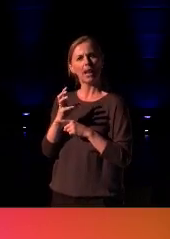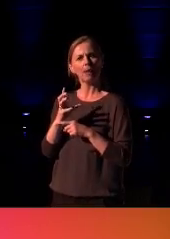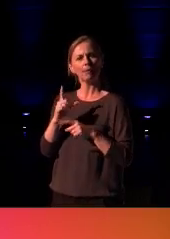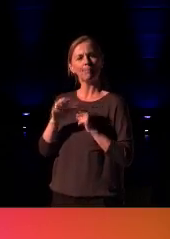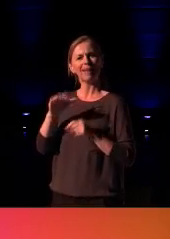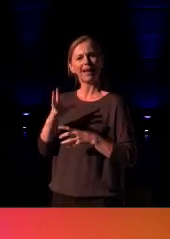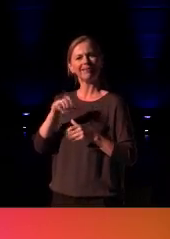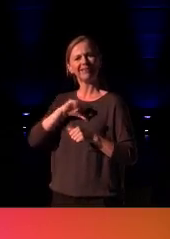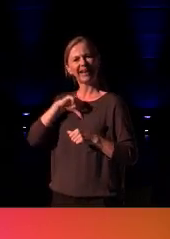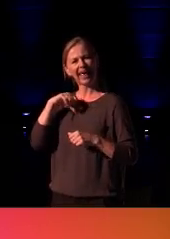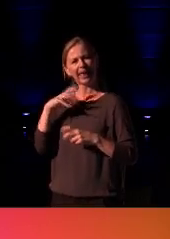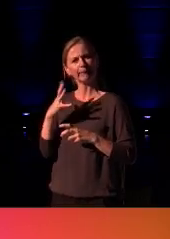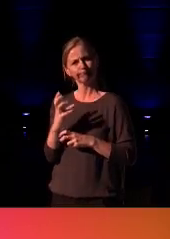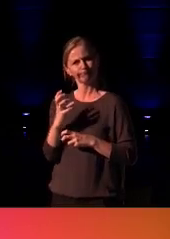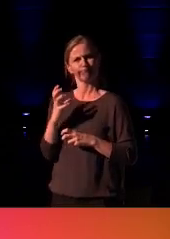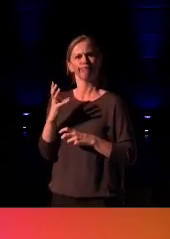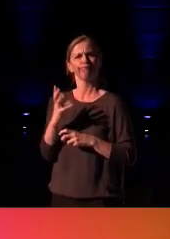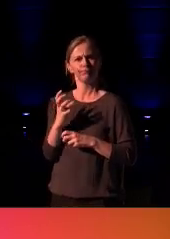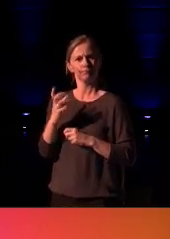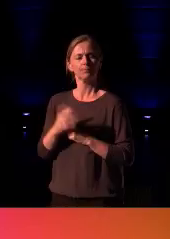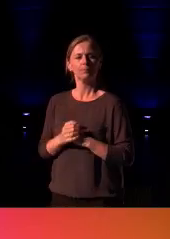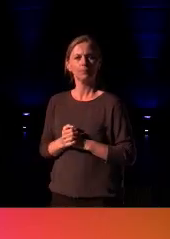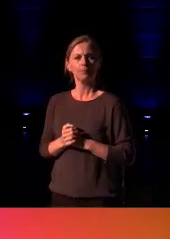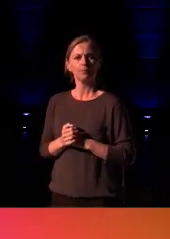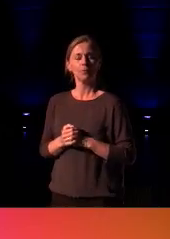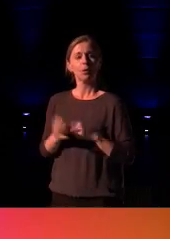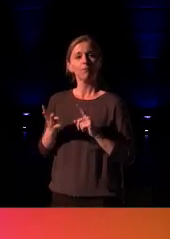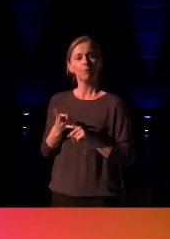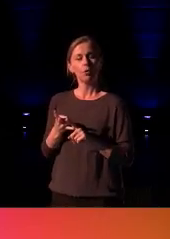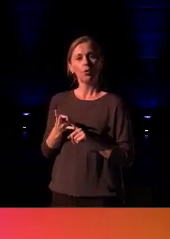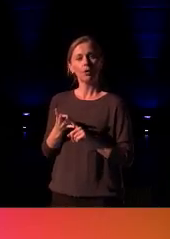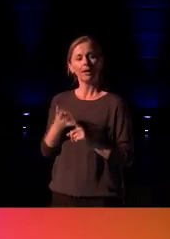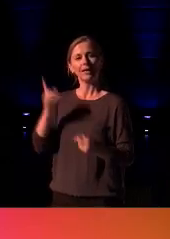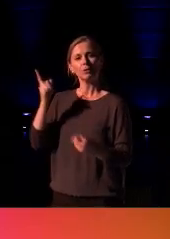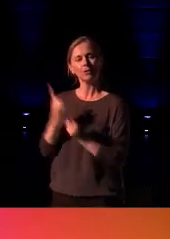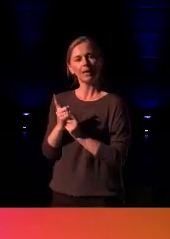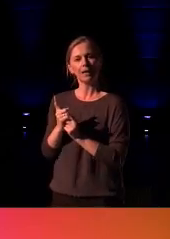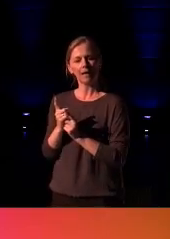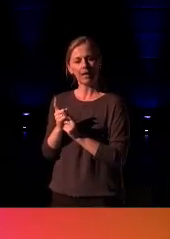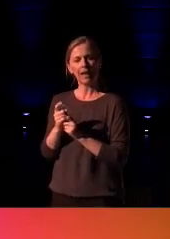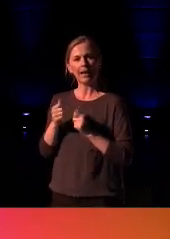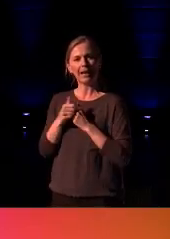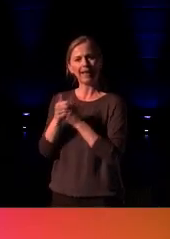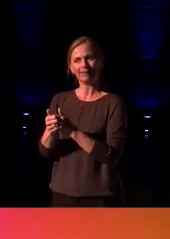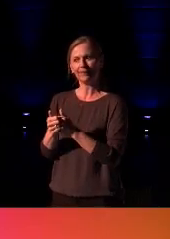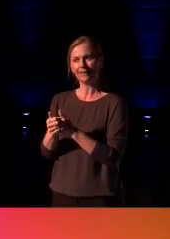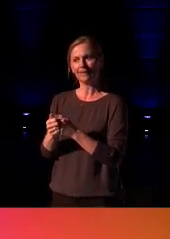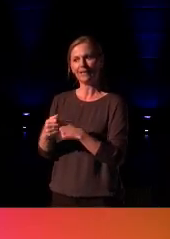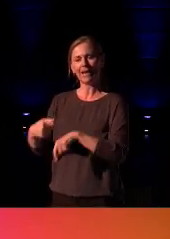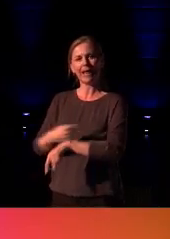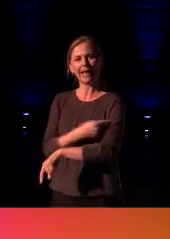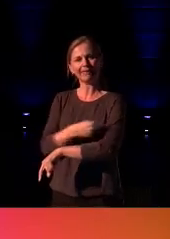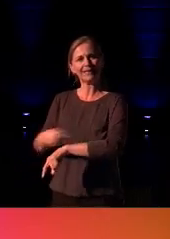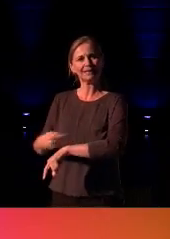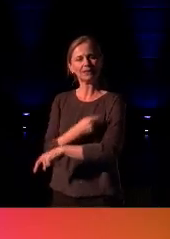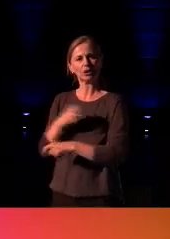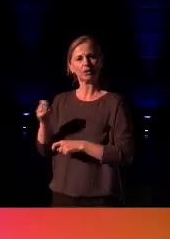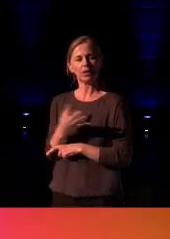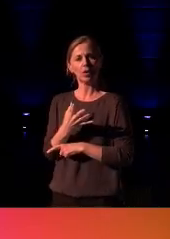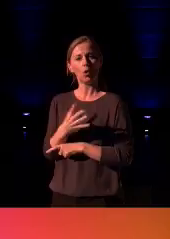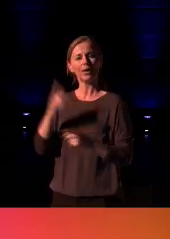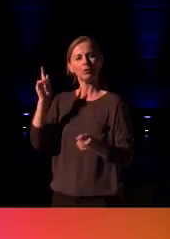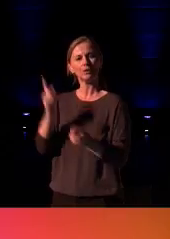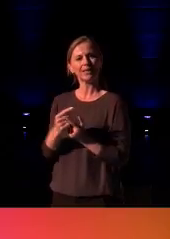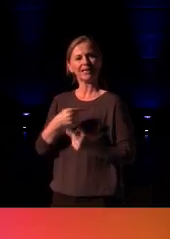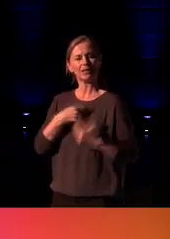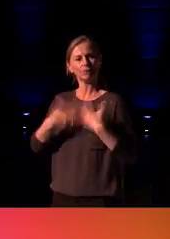blir tregere. Vi får redusert ledningshastighet, og vi får redusert hjertefunksjon